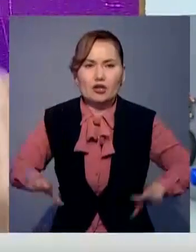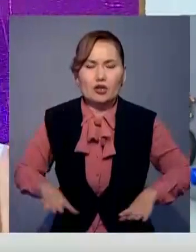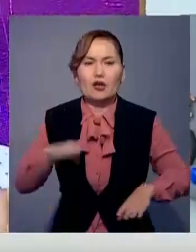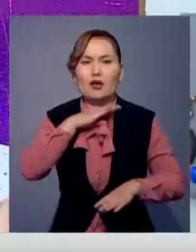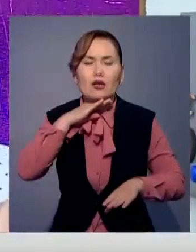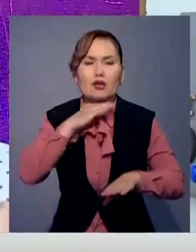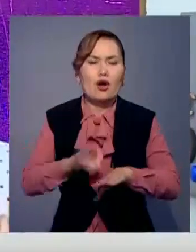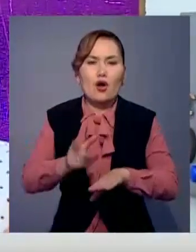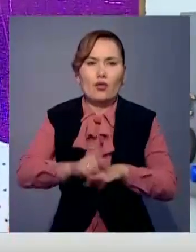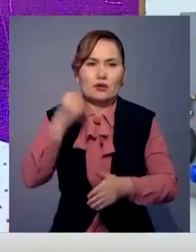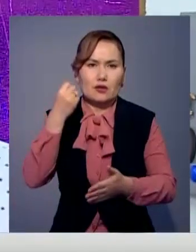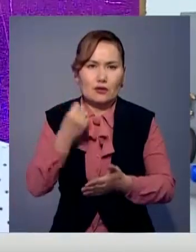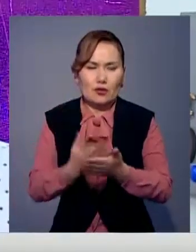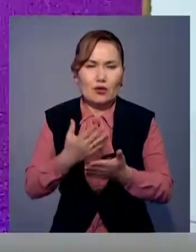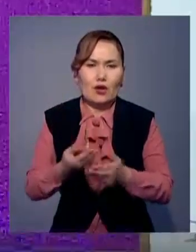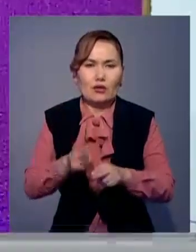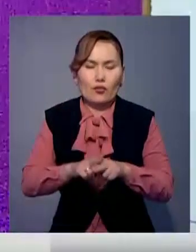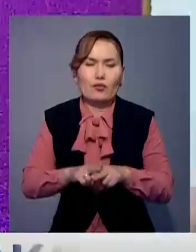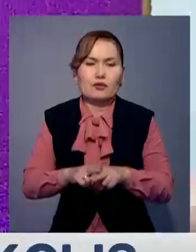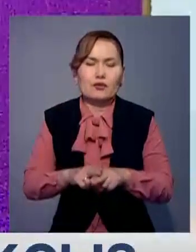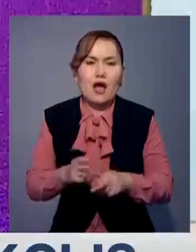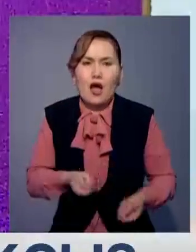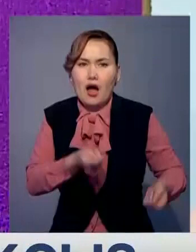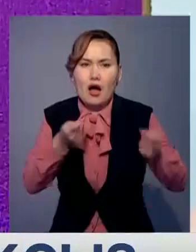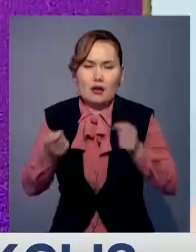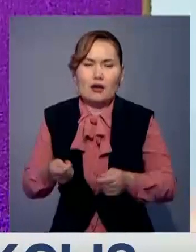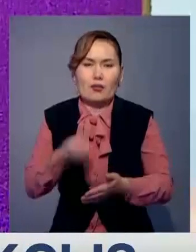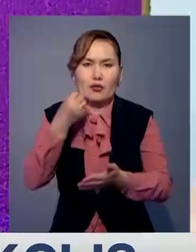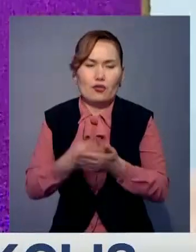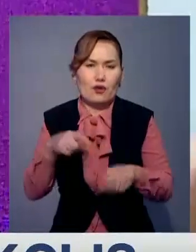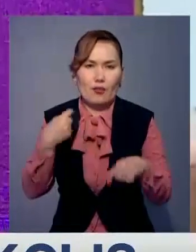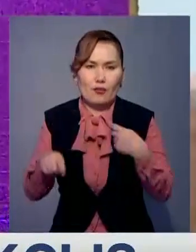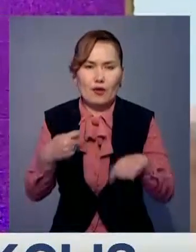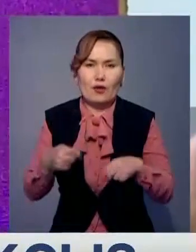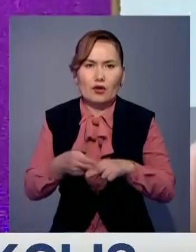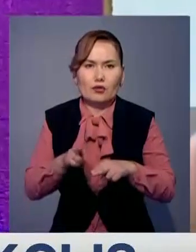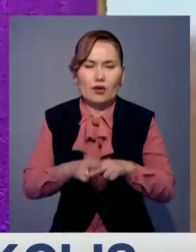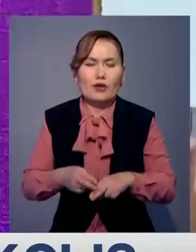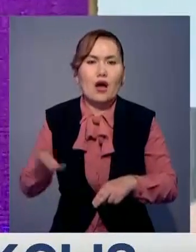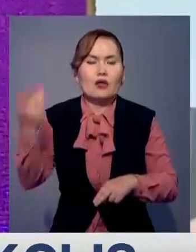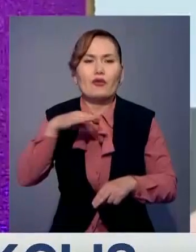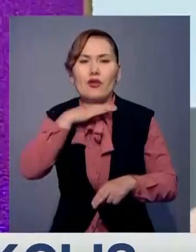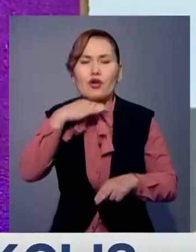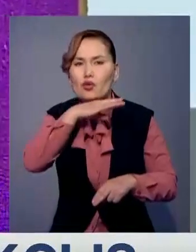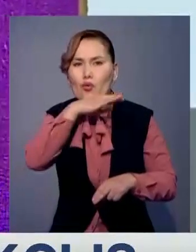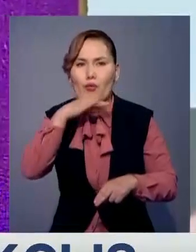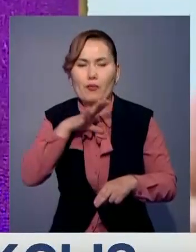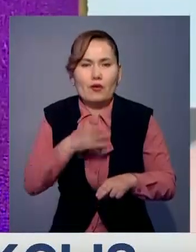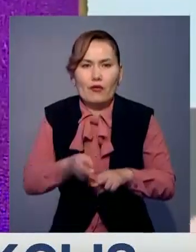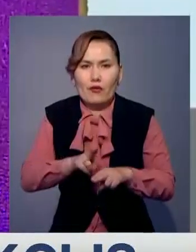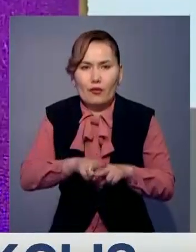жаңағы қасапшылар қымбат аламайды. Әр мал жоқ болған күн мына жердің бәрі айтса тола етін. Ет жоқ болады бұл